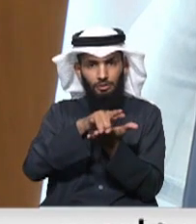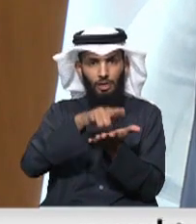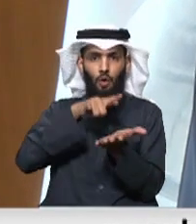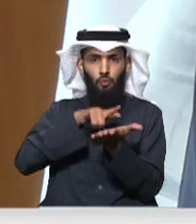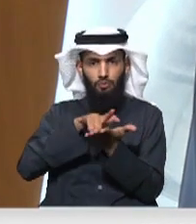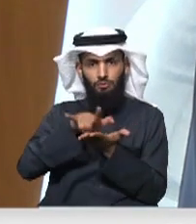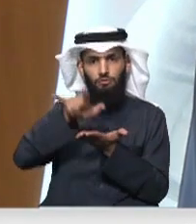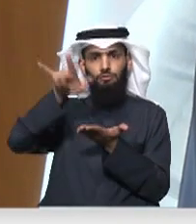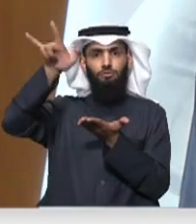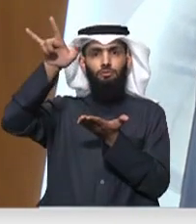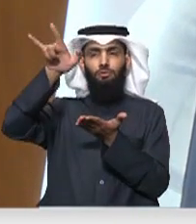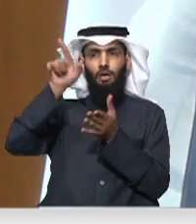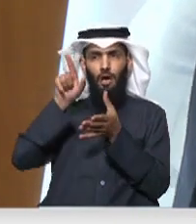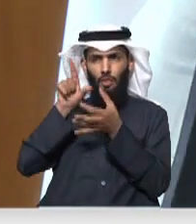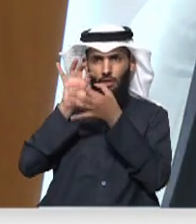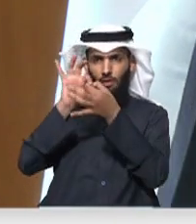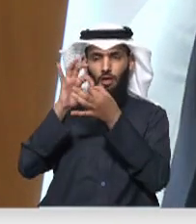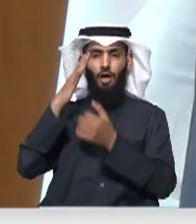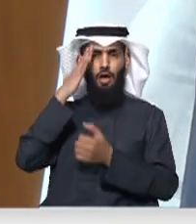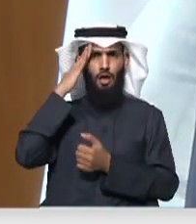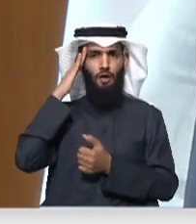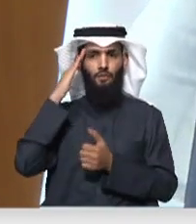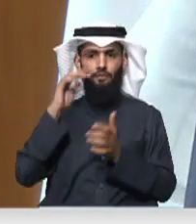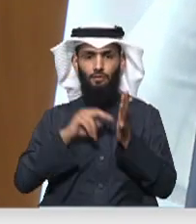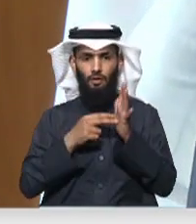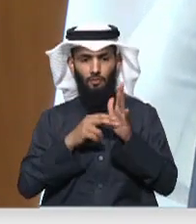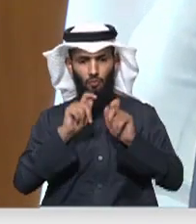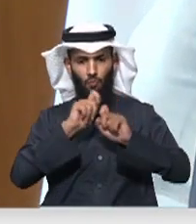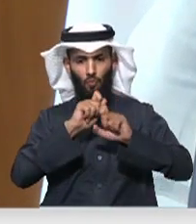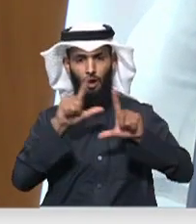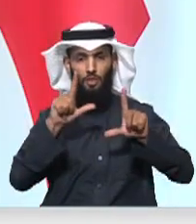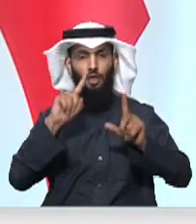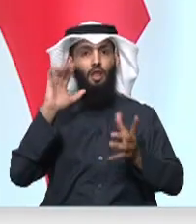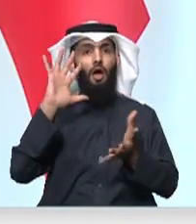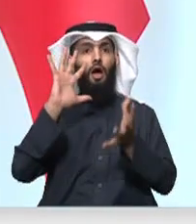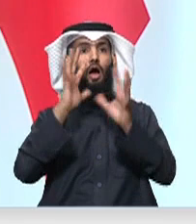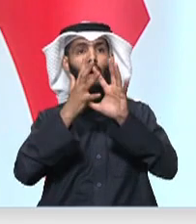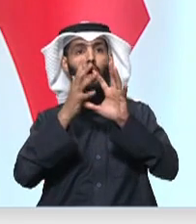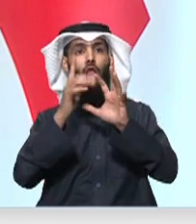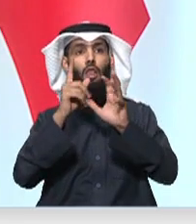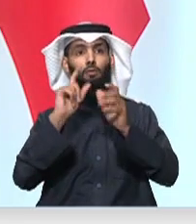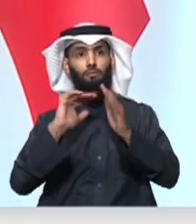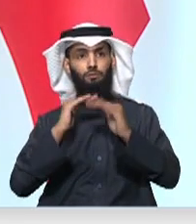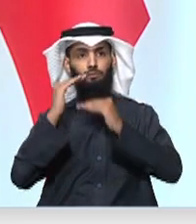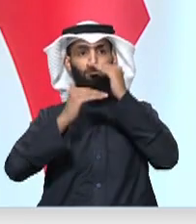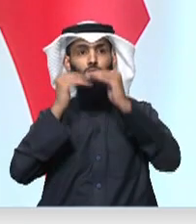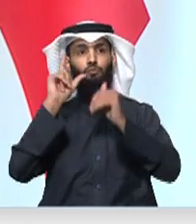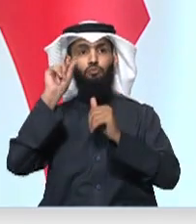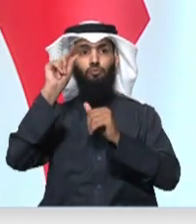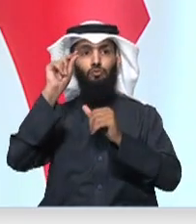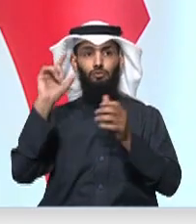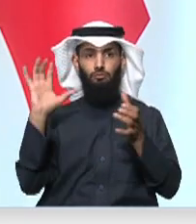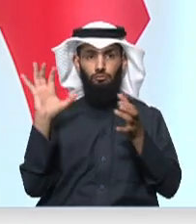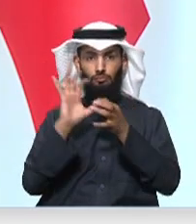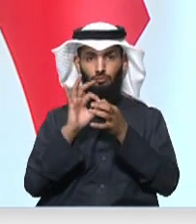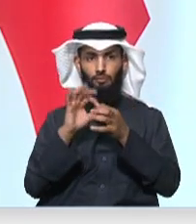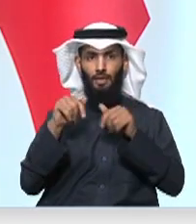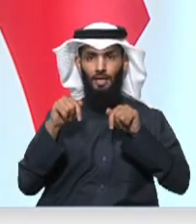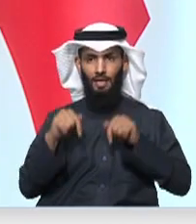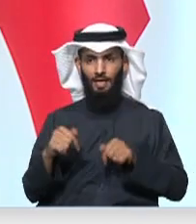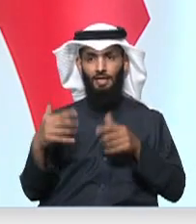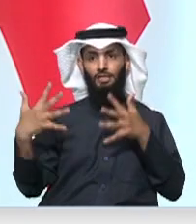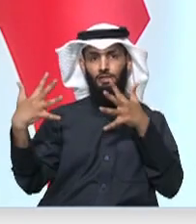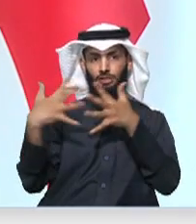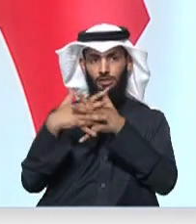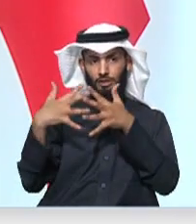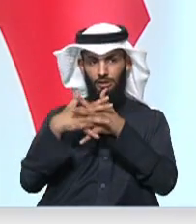الدولي، وهو واحد من أحدث التكنولوجيا اللي وصلت لها حول العالم. مشروع اليوم اللي تم توقيعه مع شركة فايزيلا